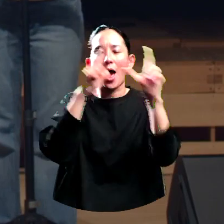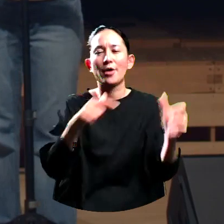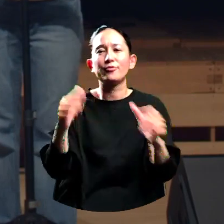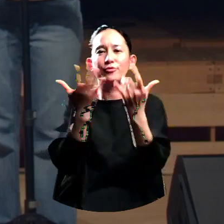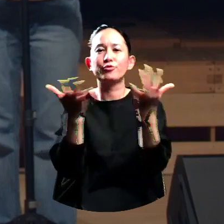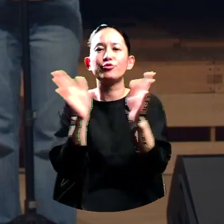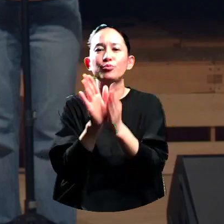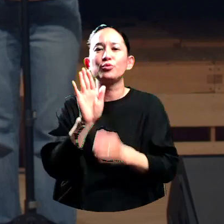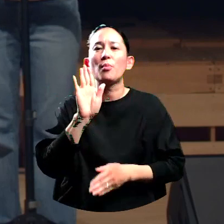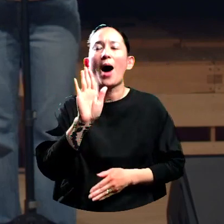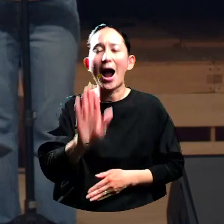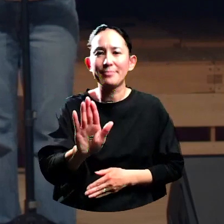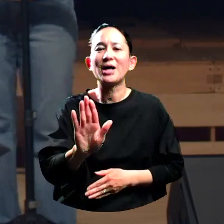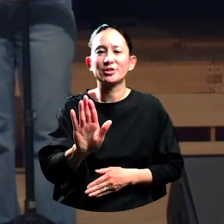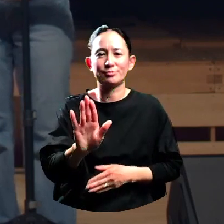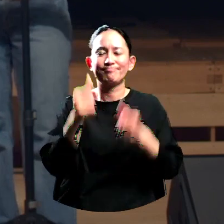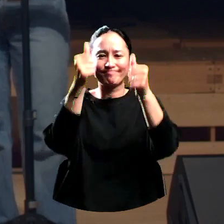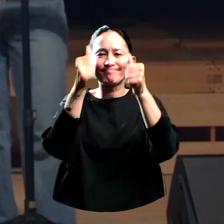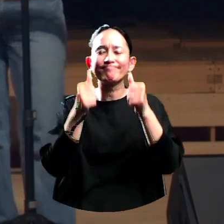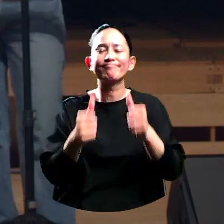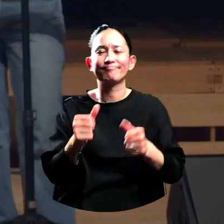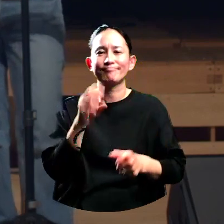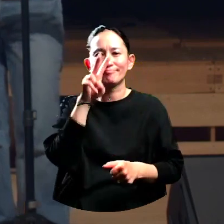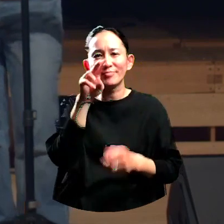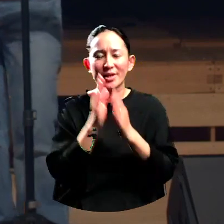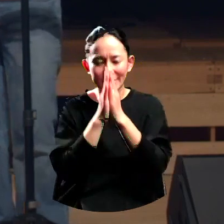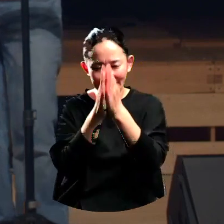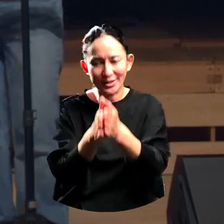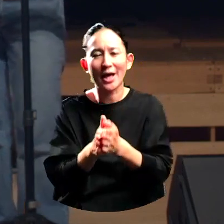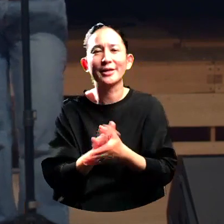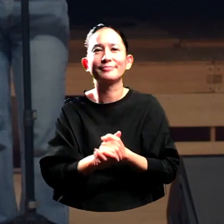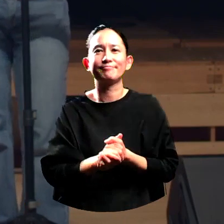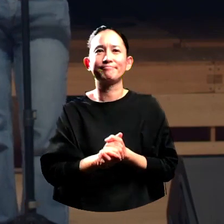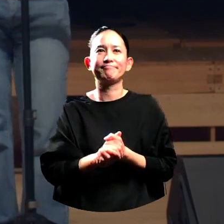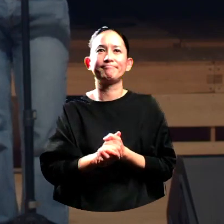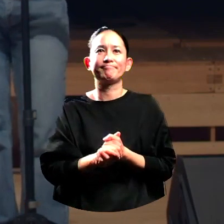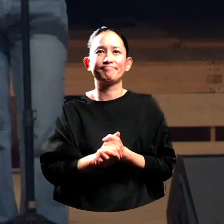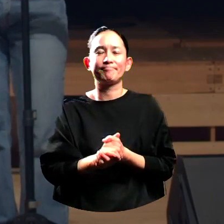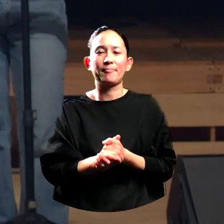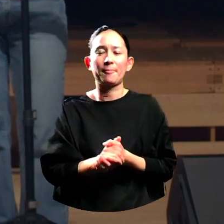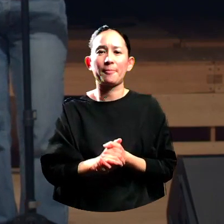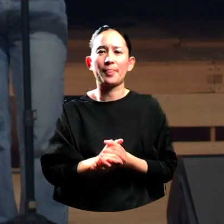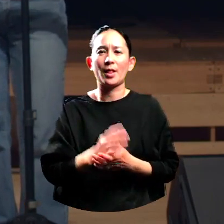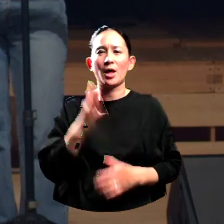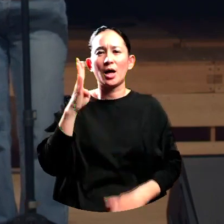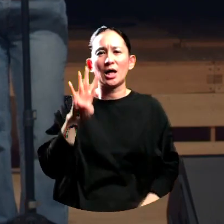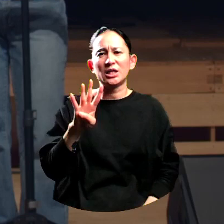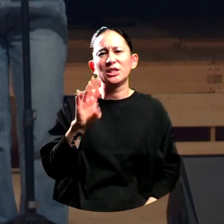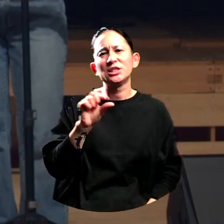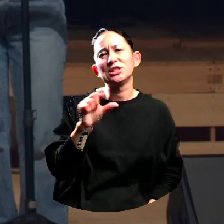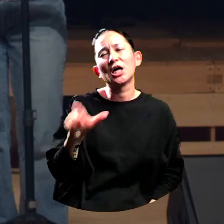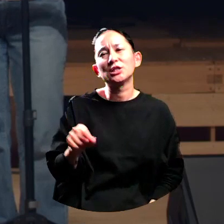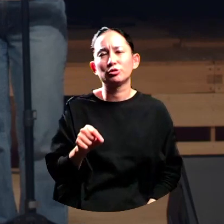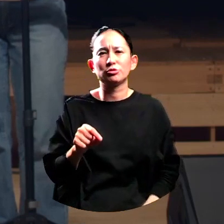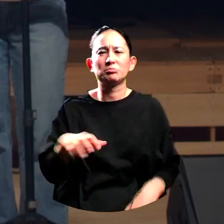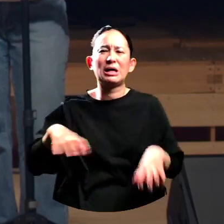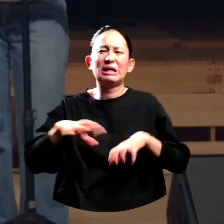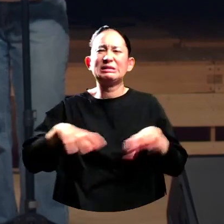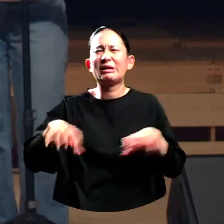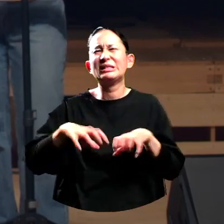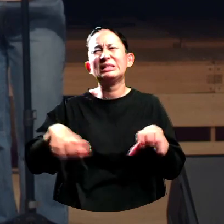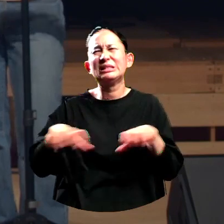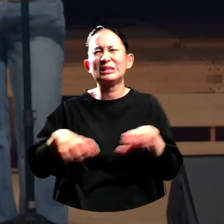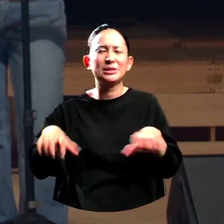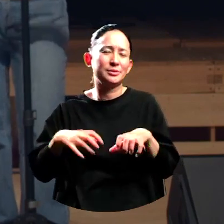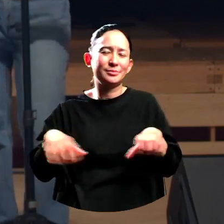into April, it's been kind of busy. How many of you have been busy building up into April? なんか4月まで結構忙しかったなっていう方いらっしゃいます